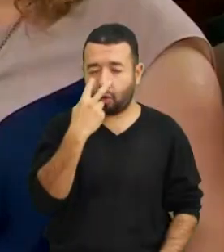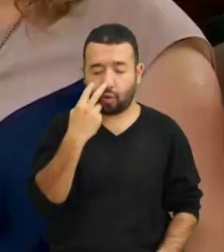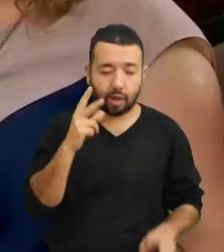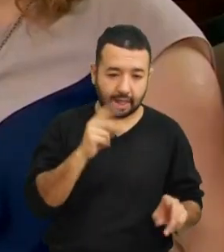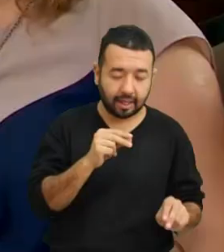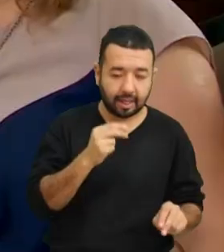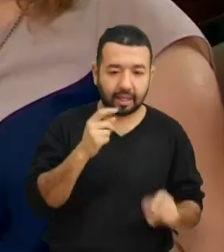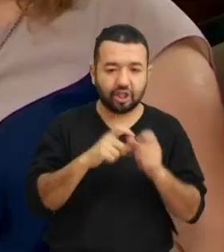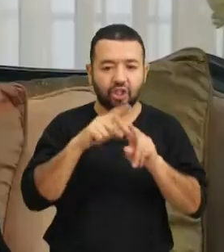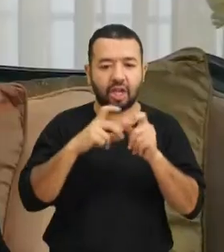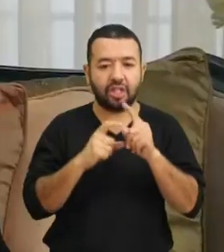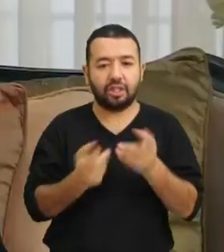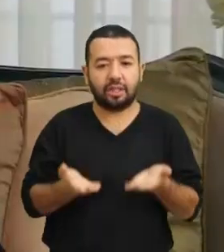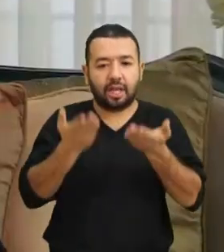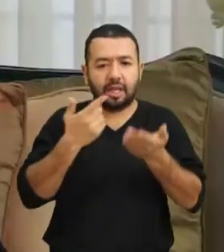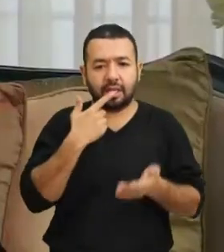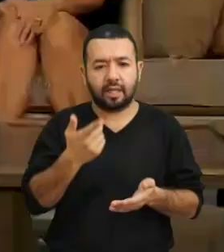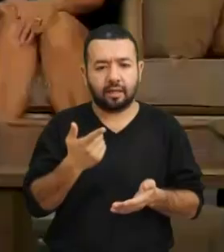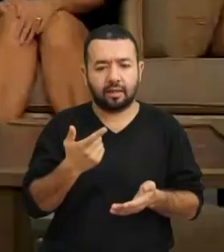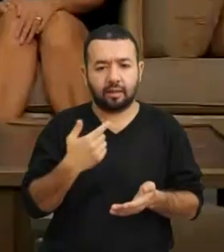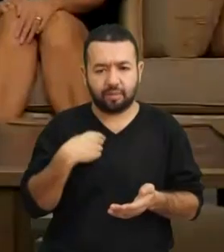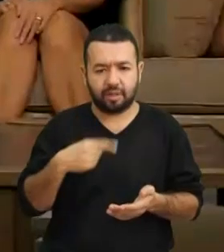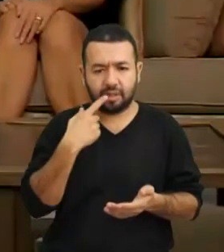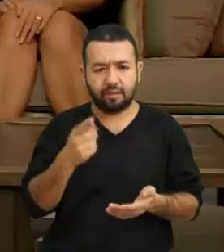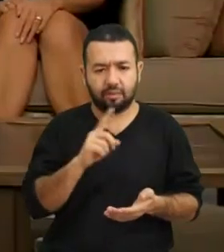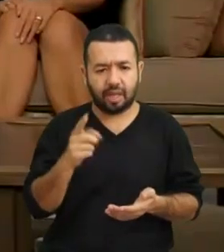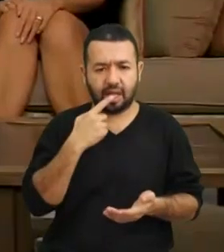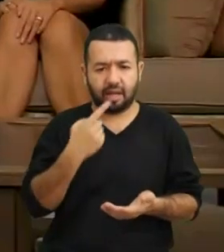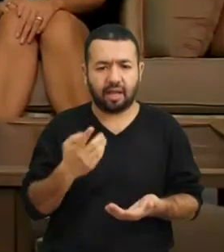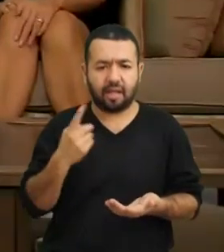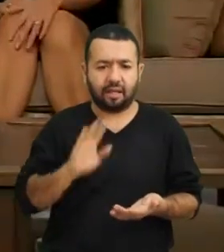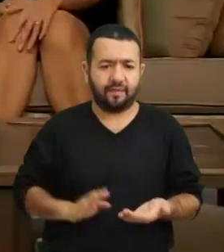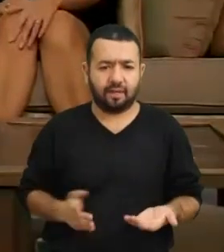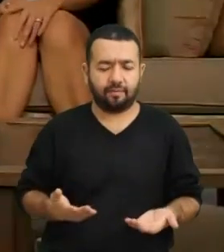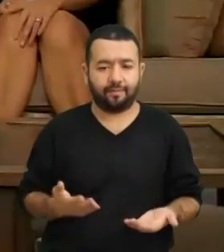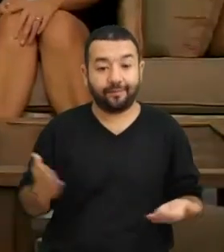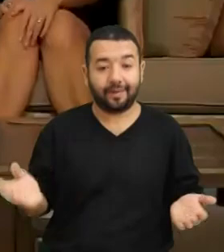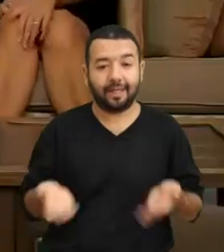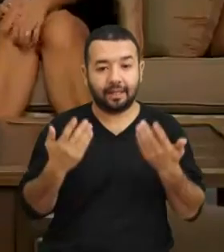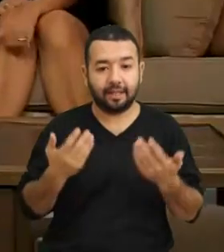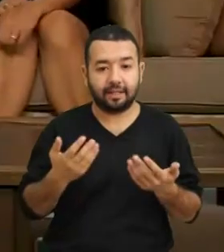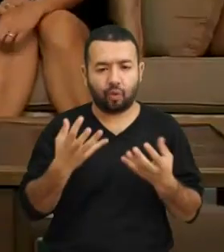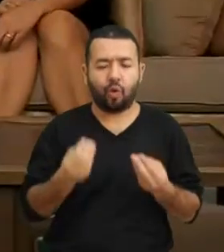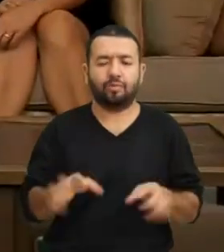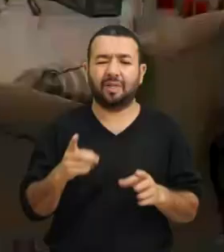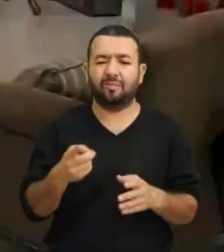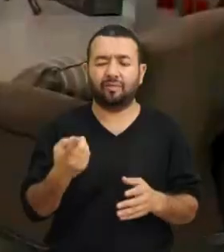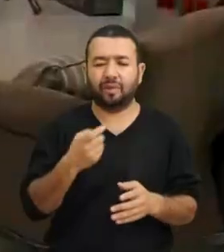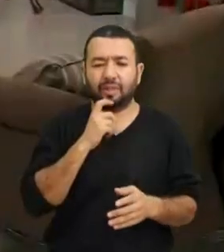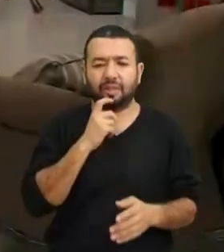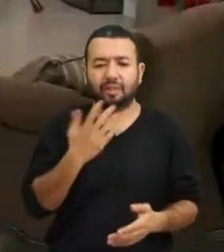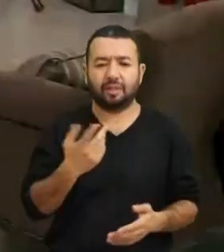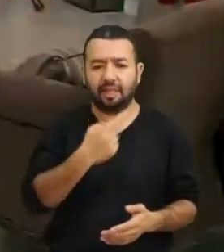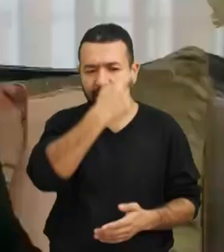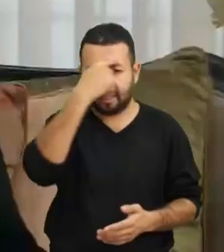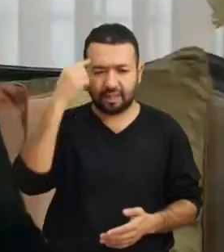diye? Bu sefer doğru söyledin mi? Hayır evladım. Neyse olur mu canım öyle şey?